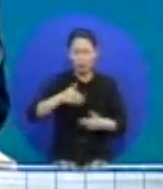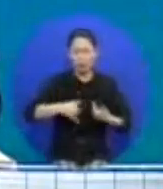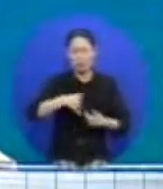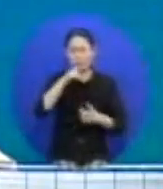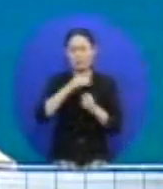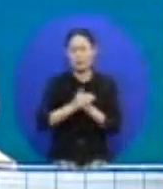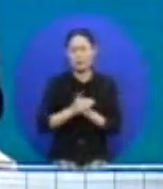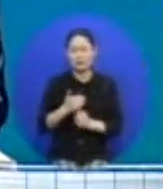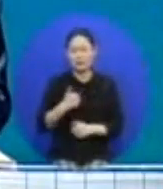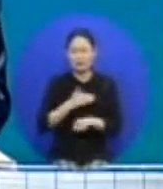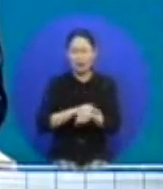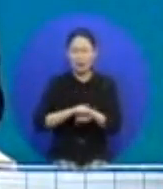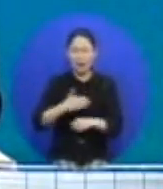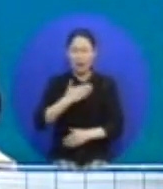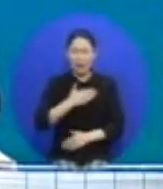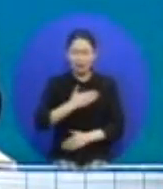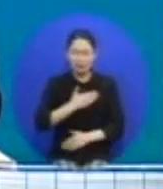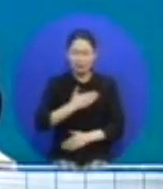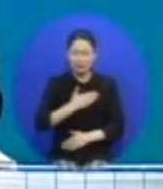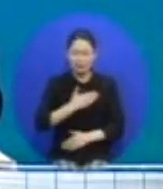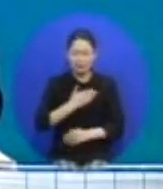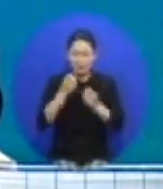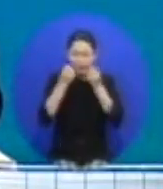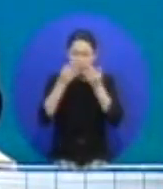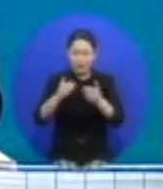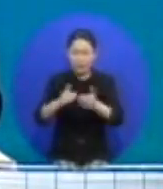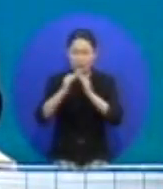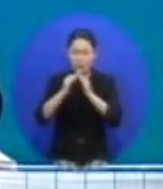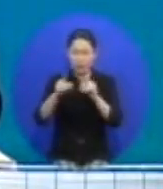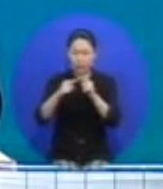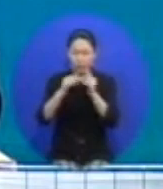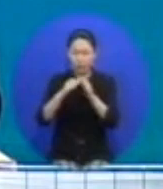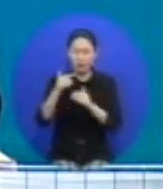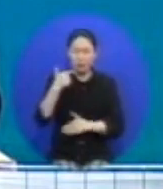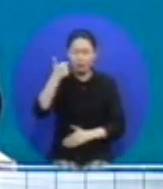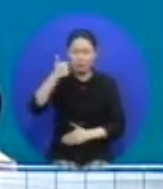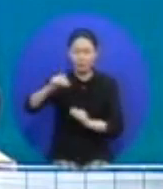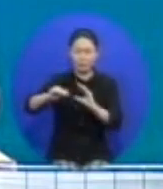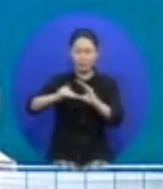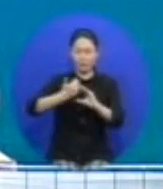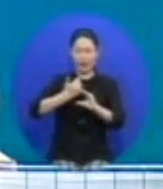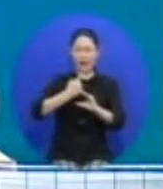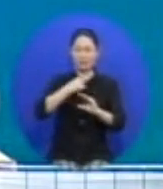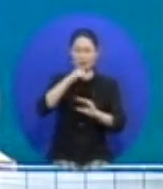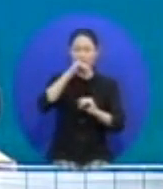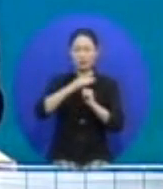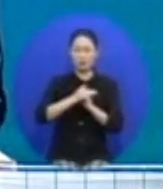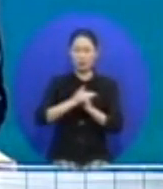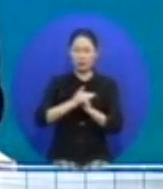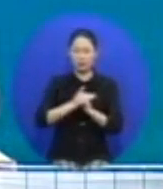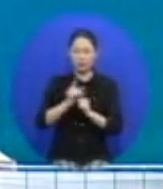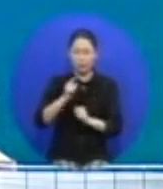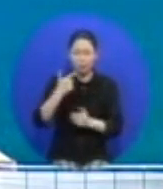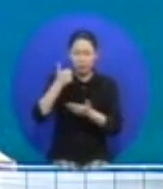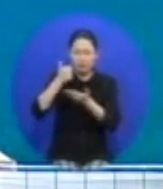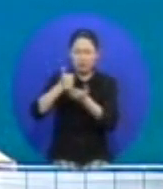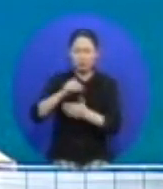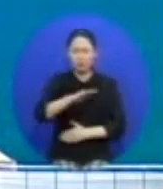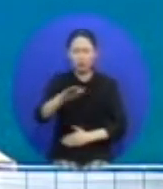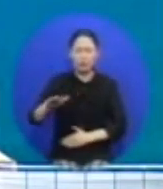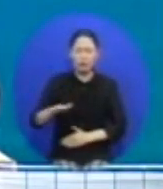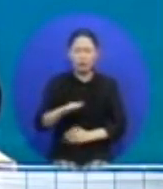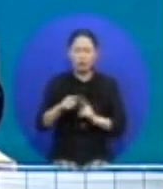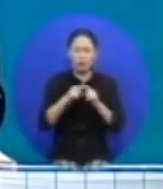제가 잘아는 개척교회 목사님으로부터 매일 을 받은 적이 있습니다 목사님 저희 교회가 창립한 지